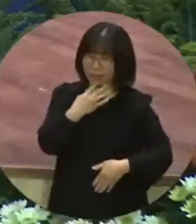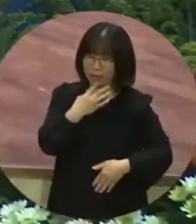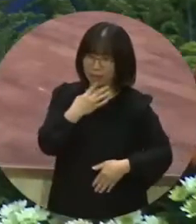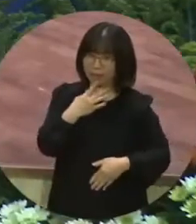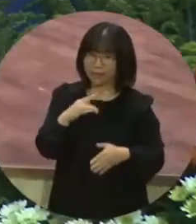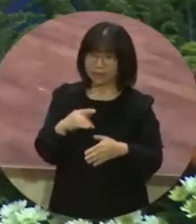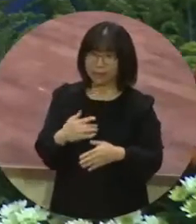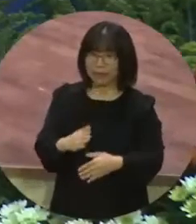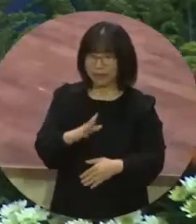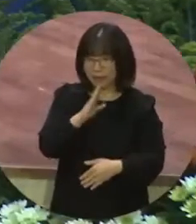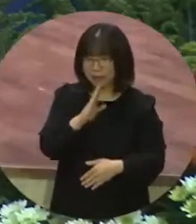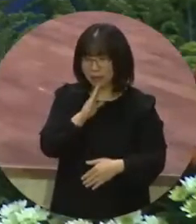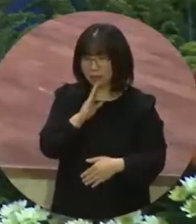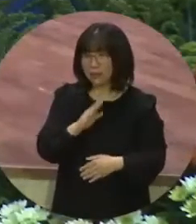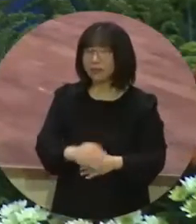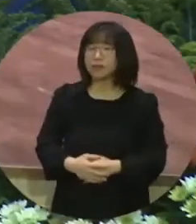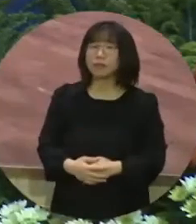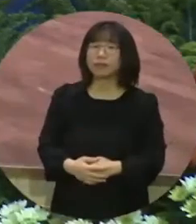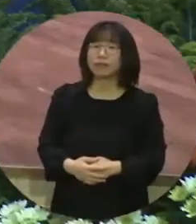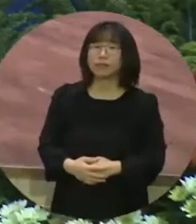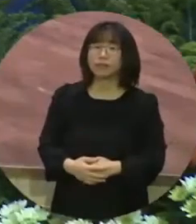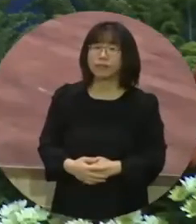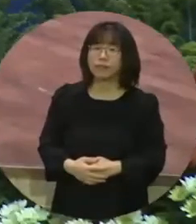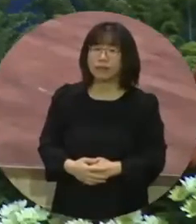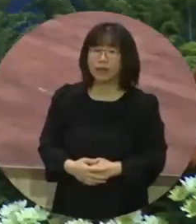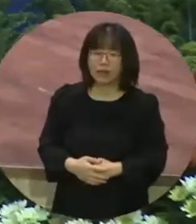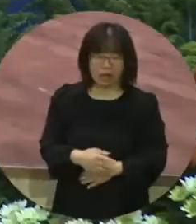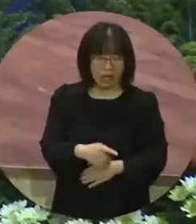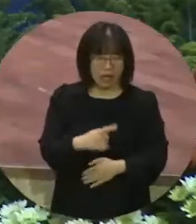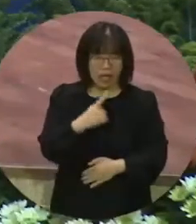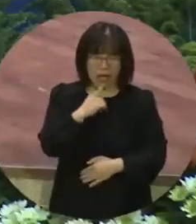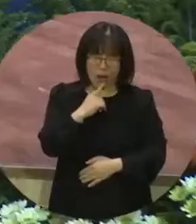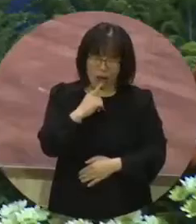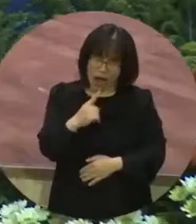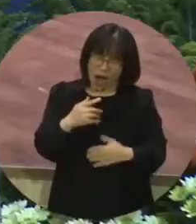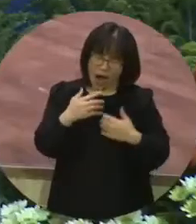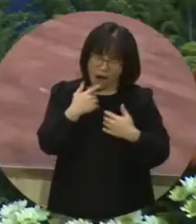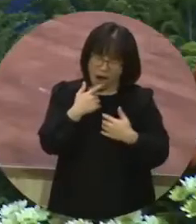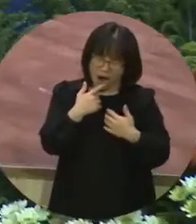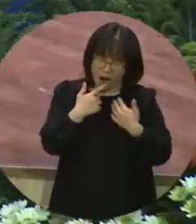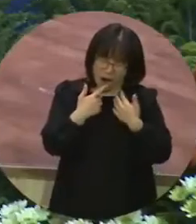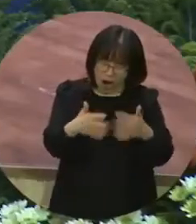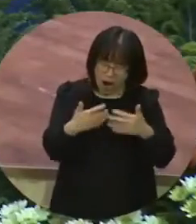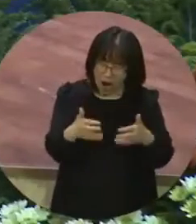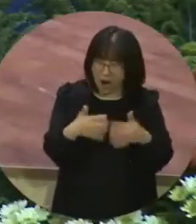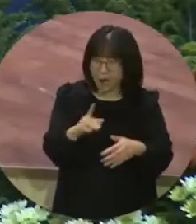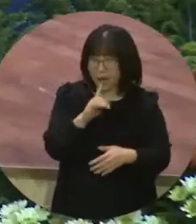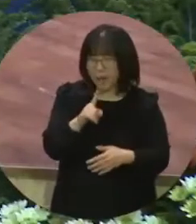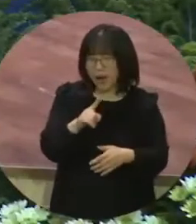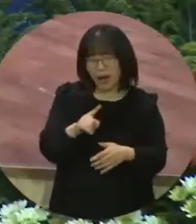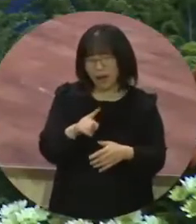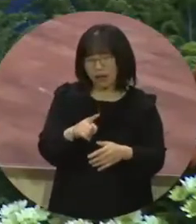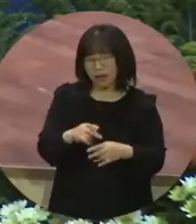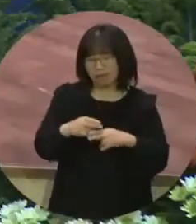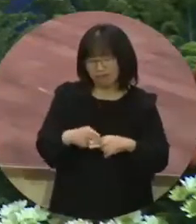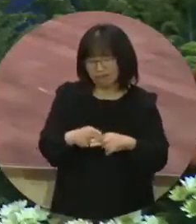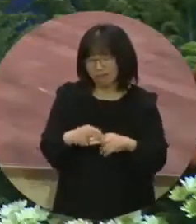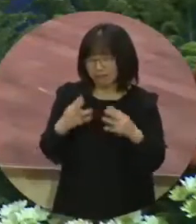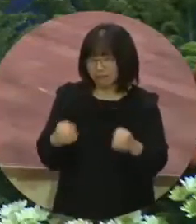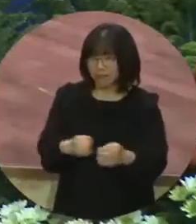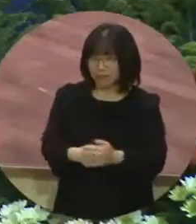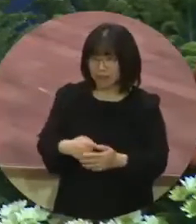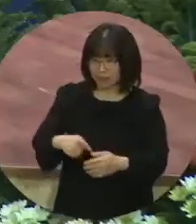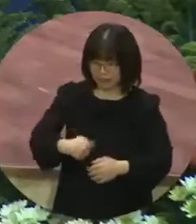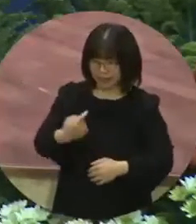다 잡혀가지고 온갖 독설과 온갖 비난에만 열을 올리고 있습니다. 자기 생각,